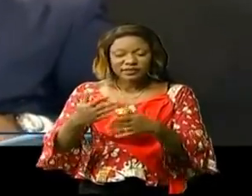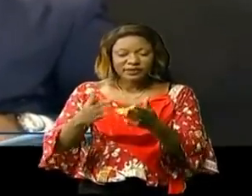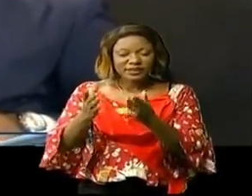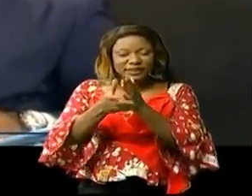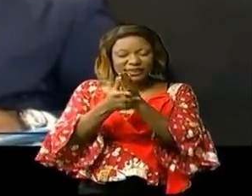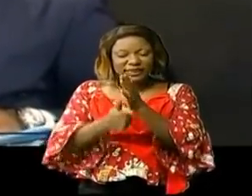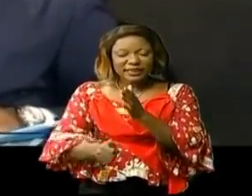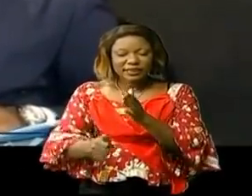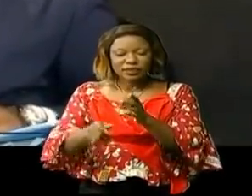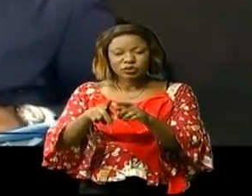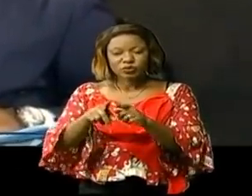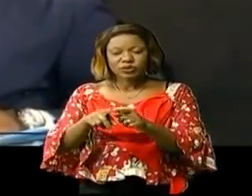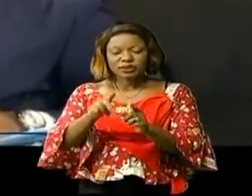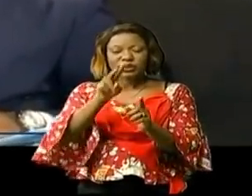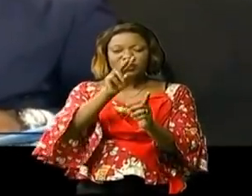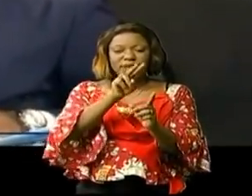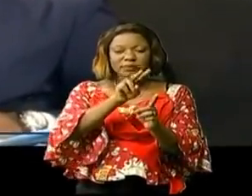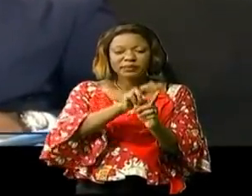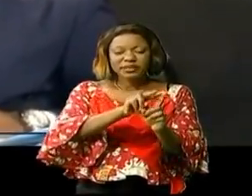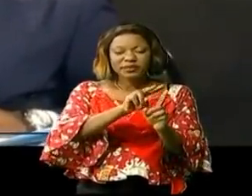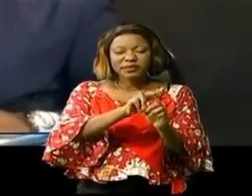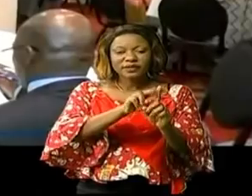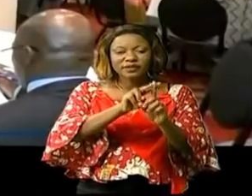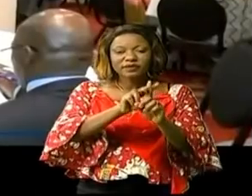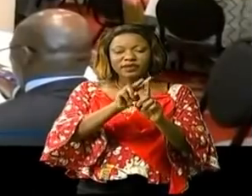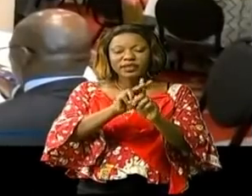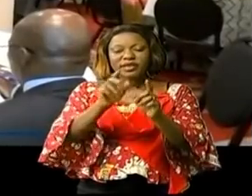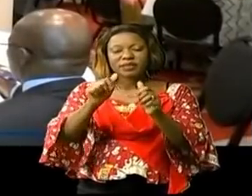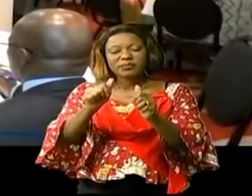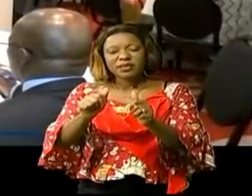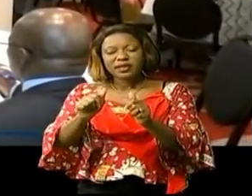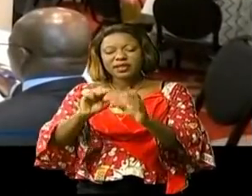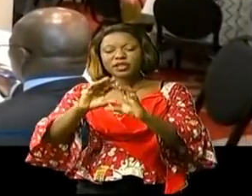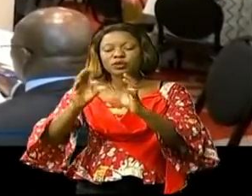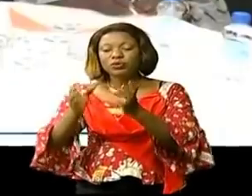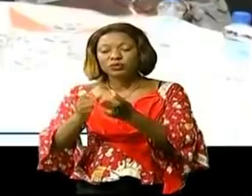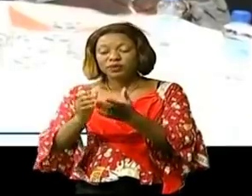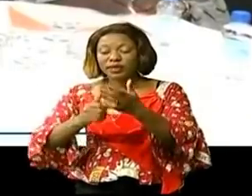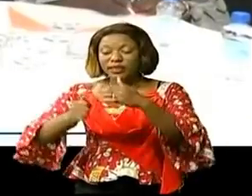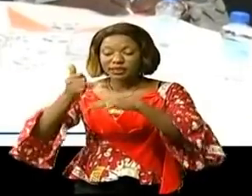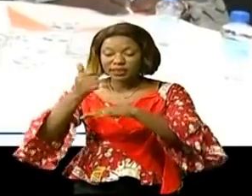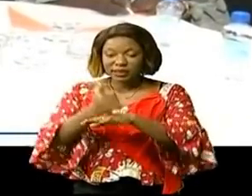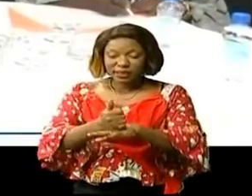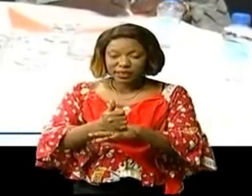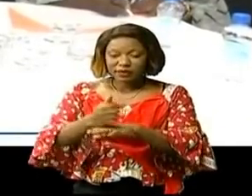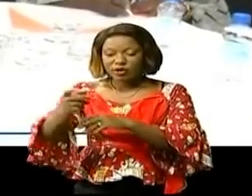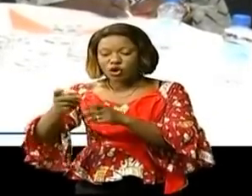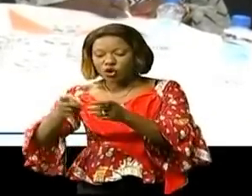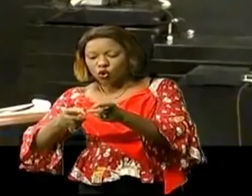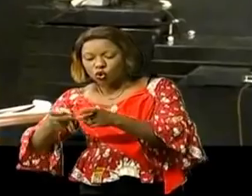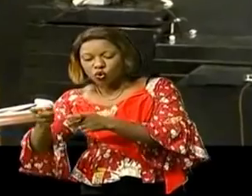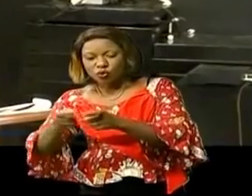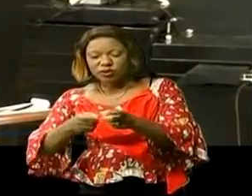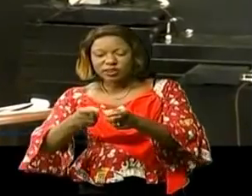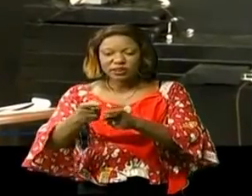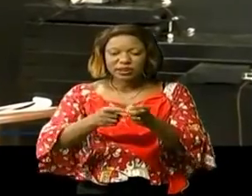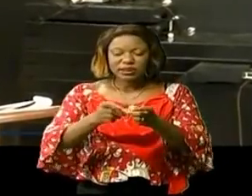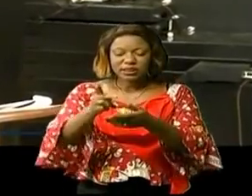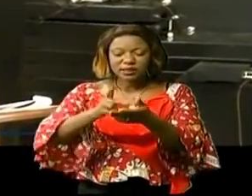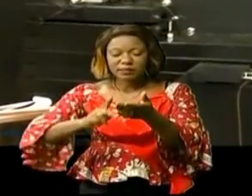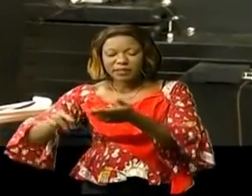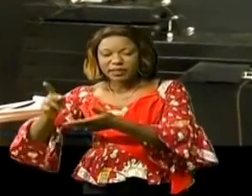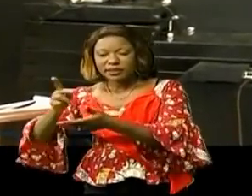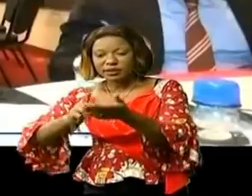et préservant le bien-être collectif. Les travaux en atelier vont orienter les obligations des parties,